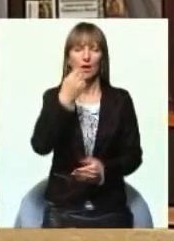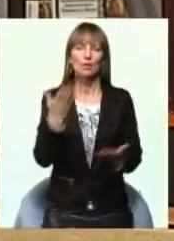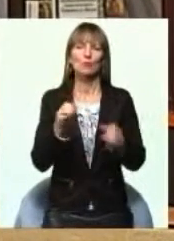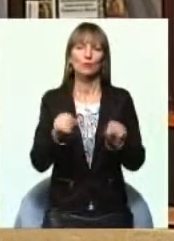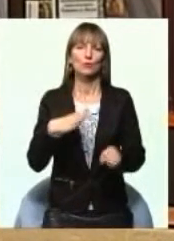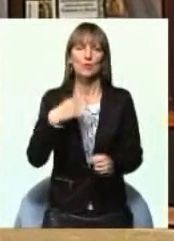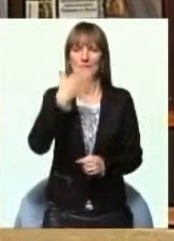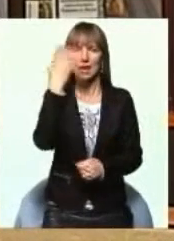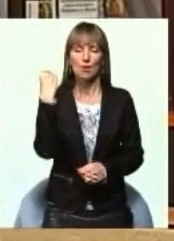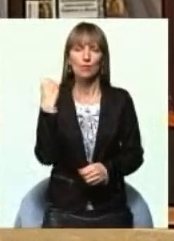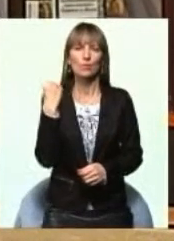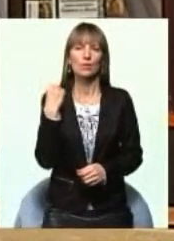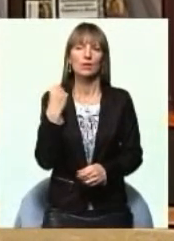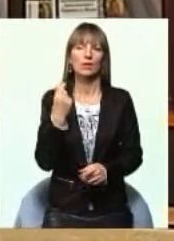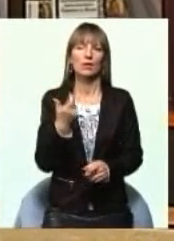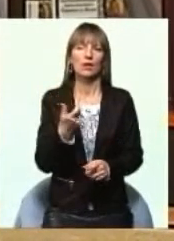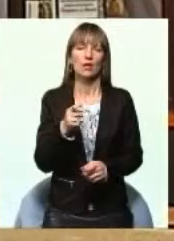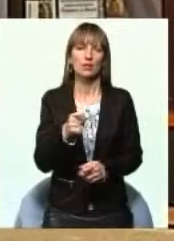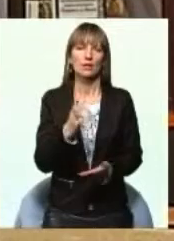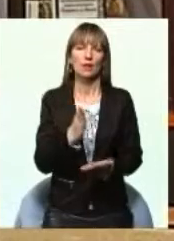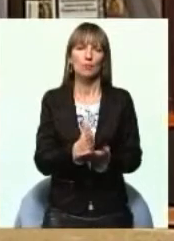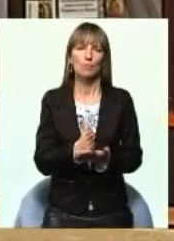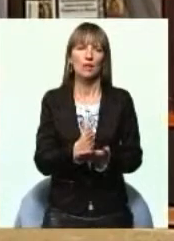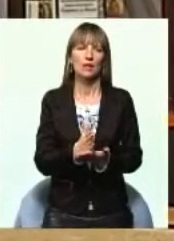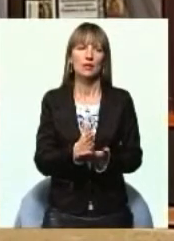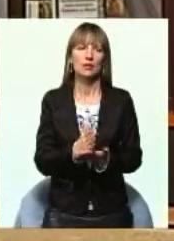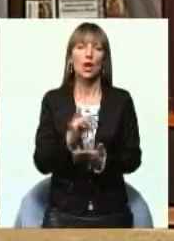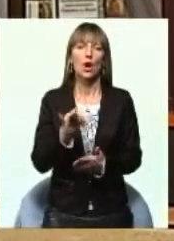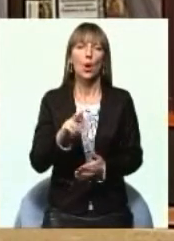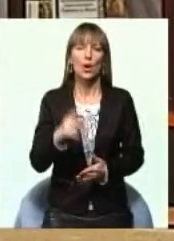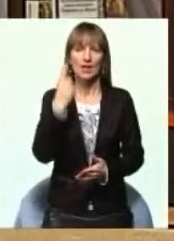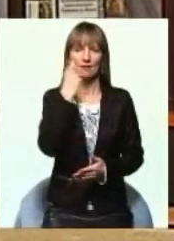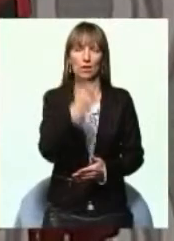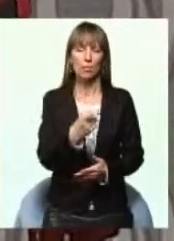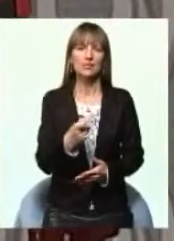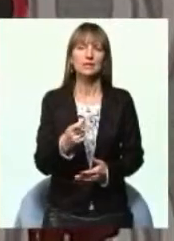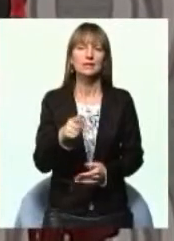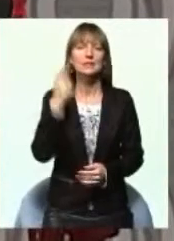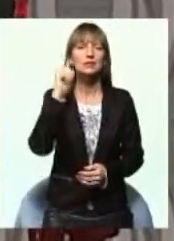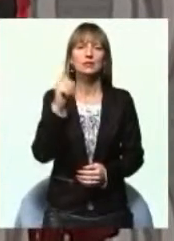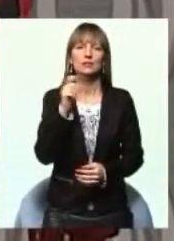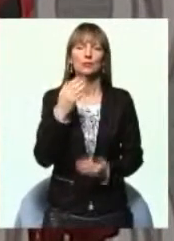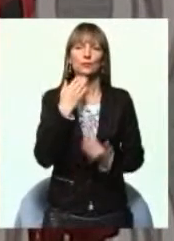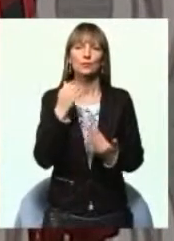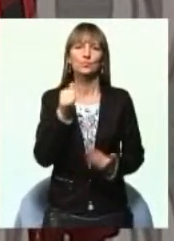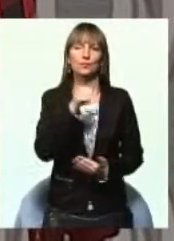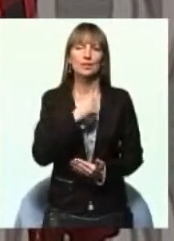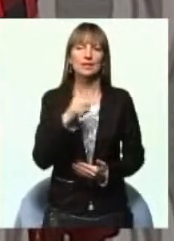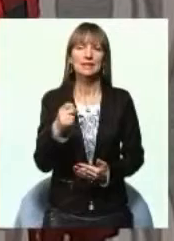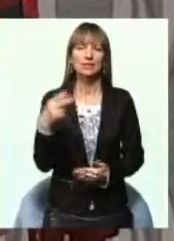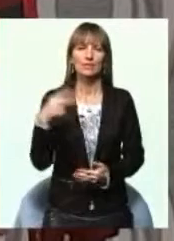А ну, она играет роль как бы информации. Так, і ти знаєш, що за останній рік, буквально